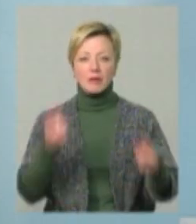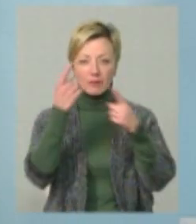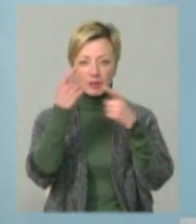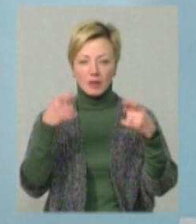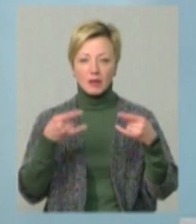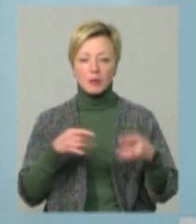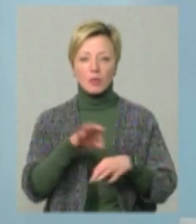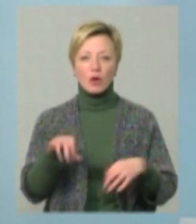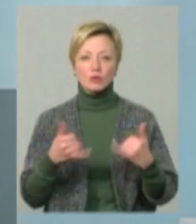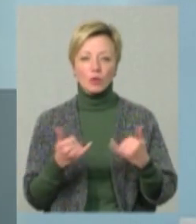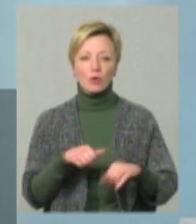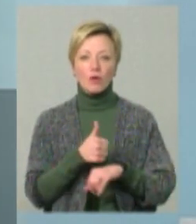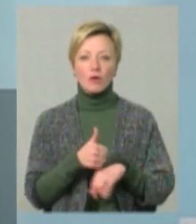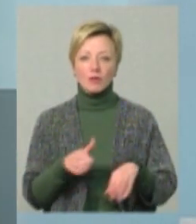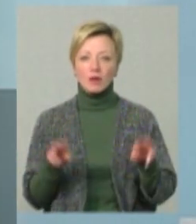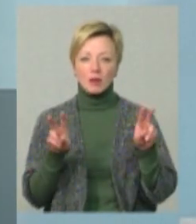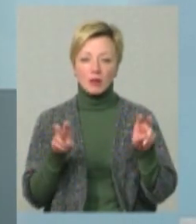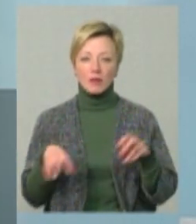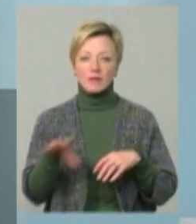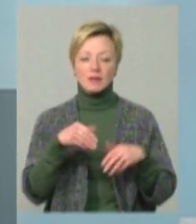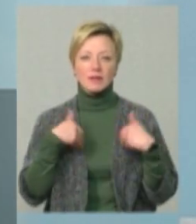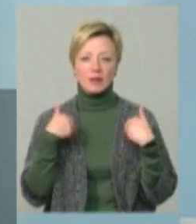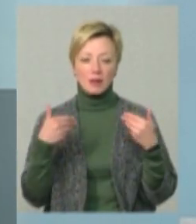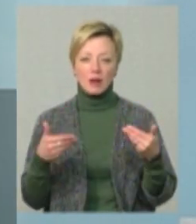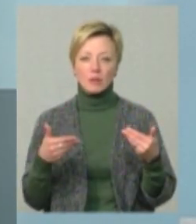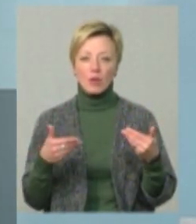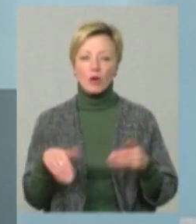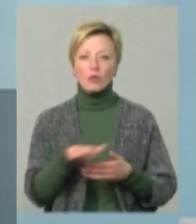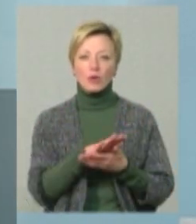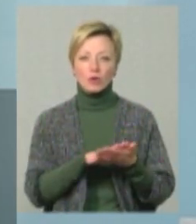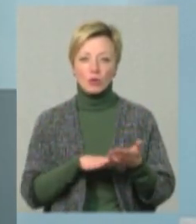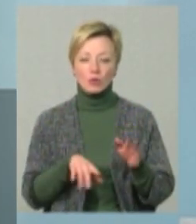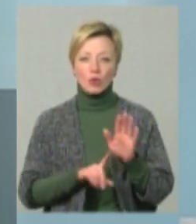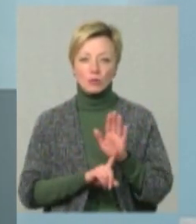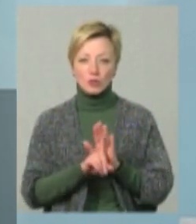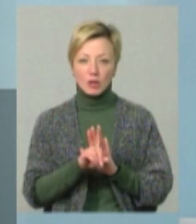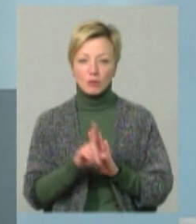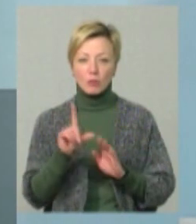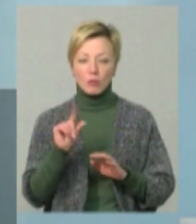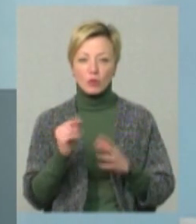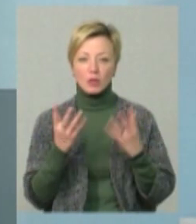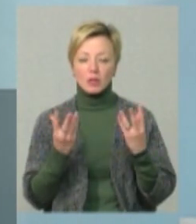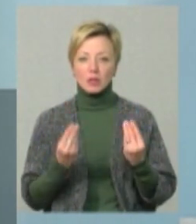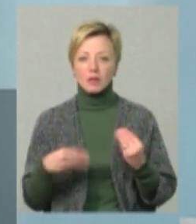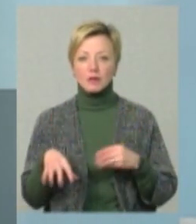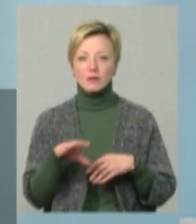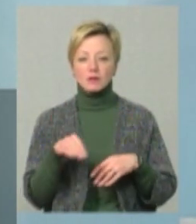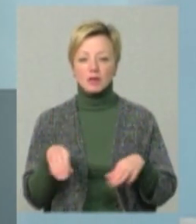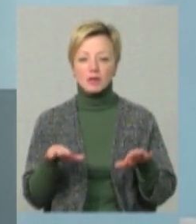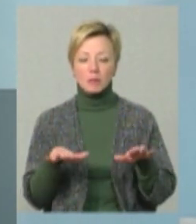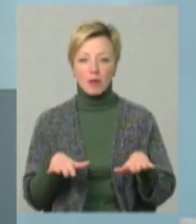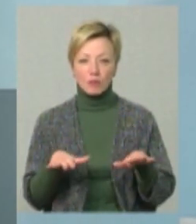етері проєкт «Сьогодні головне». Мене звати Олена Киміняш. Усіх вітаємо. Продовжуємо розпочатий із понеділка на